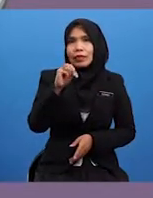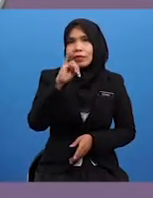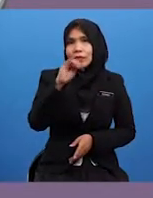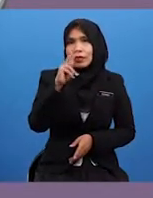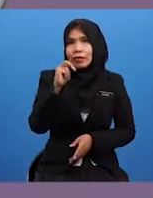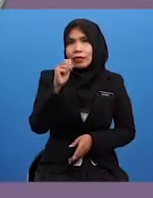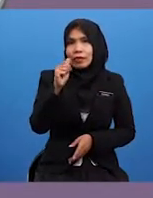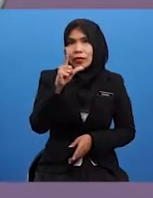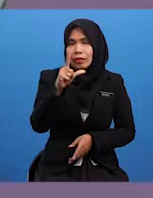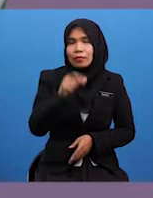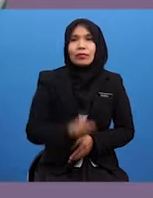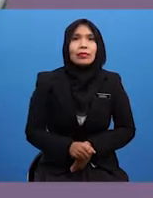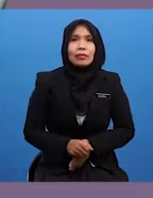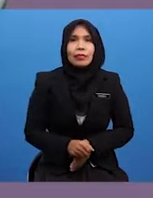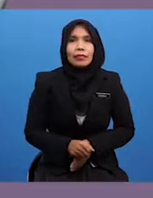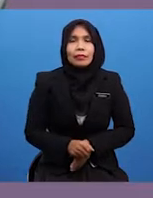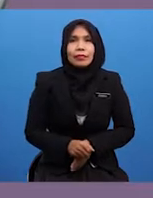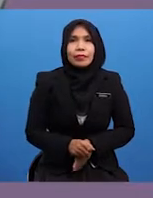pertama.